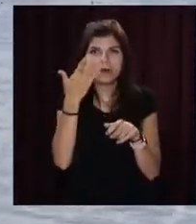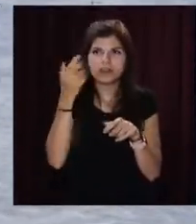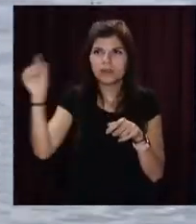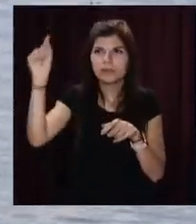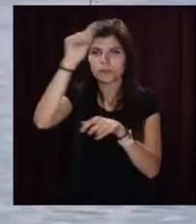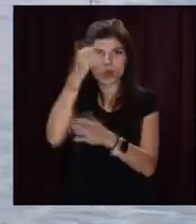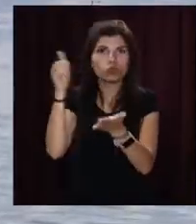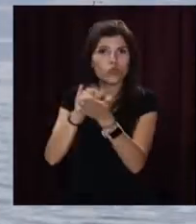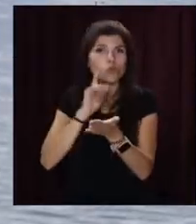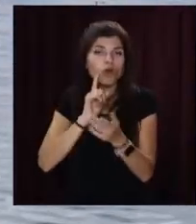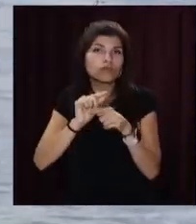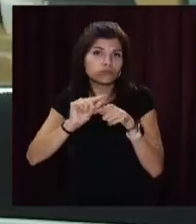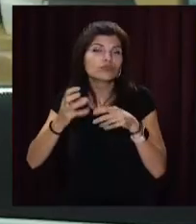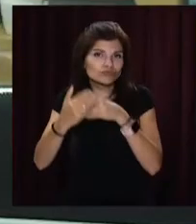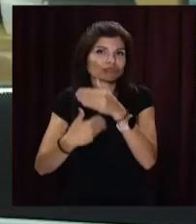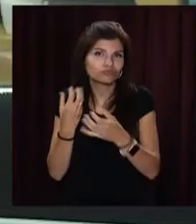News, телеканал «Відкритий».